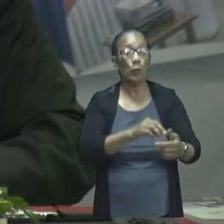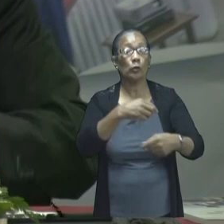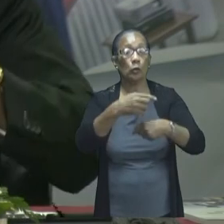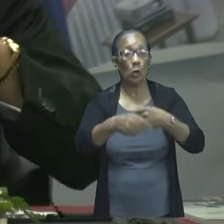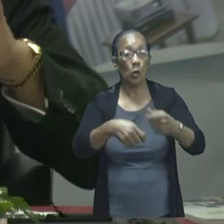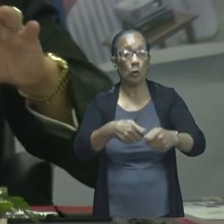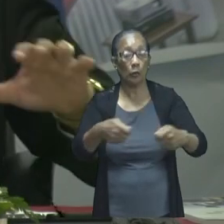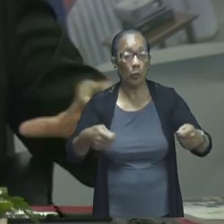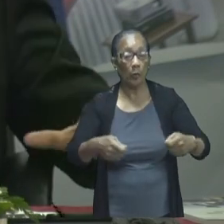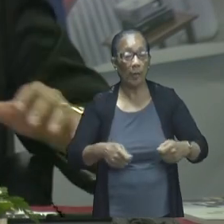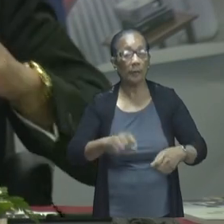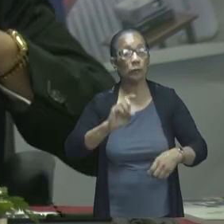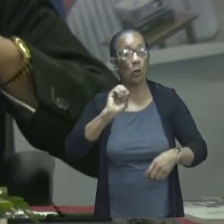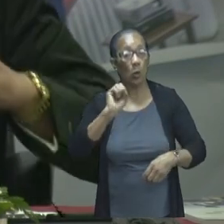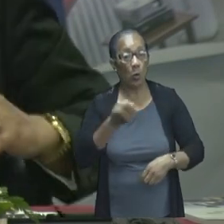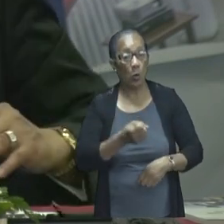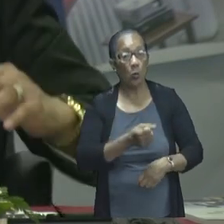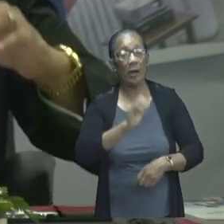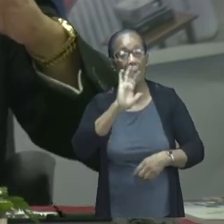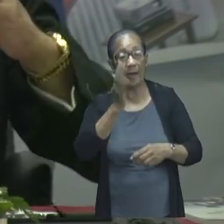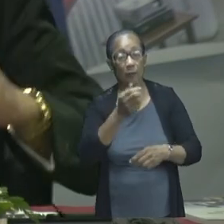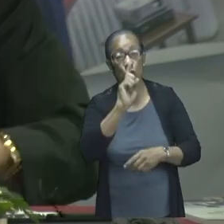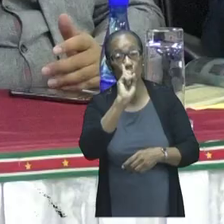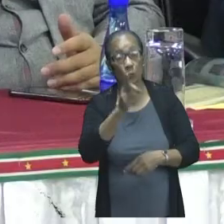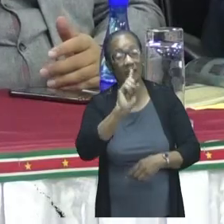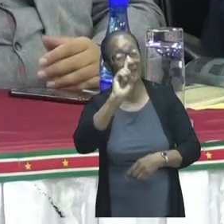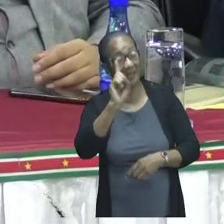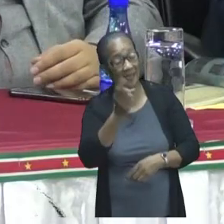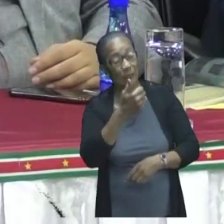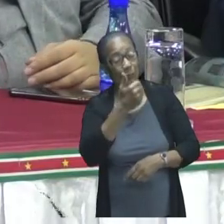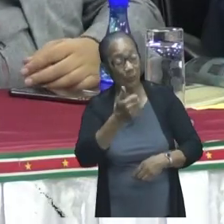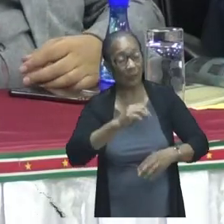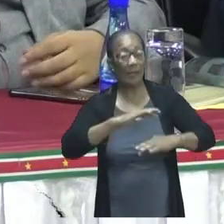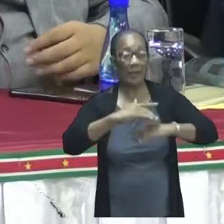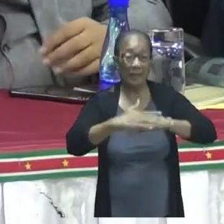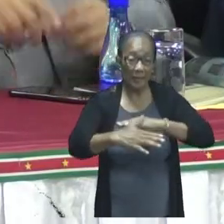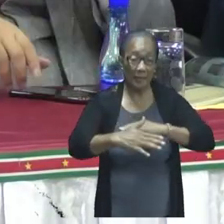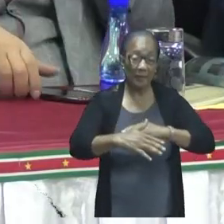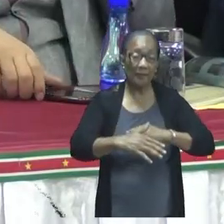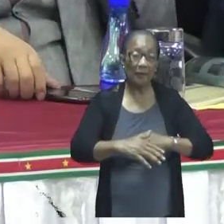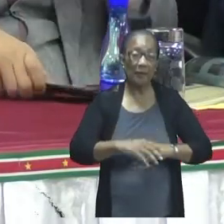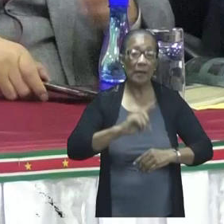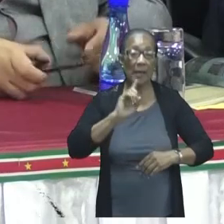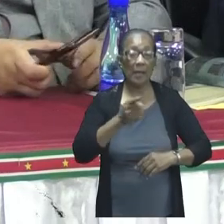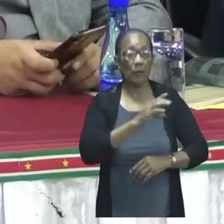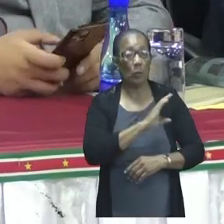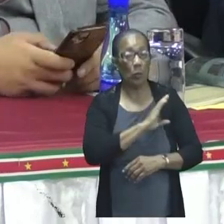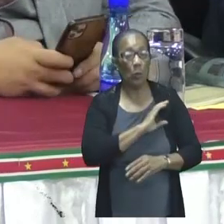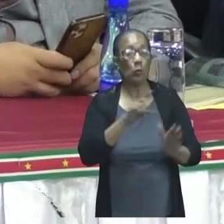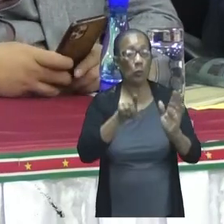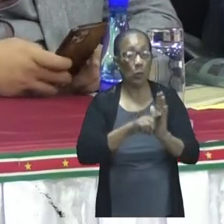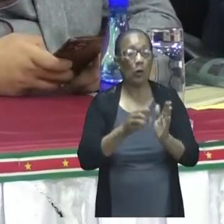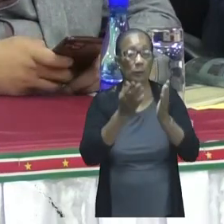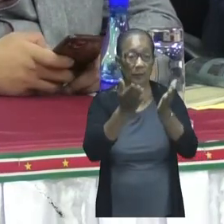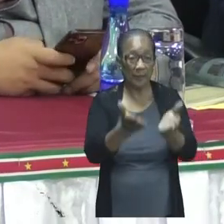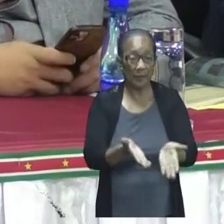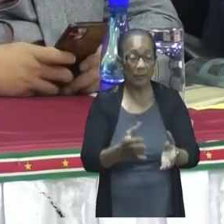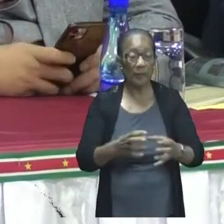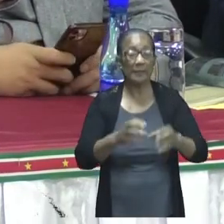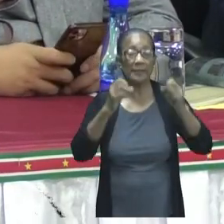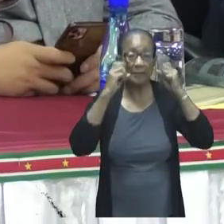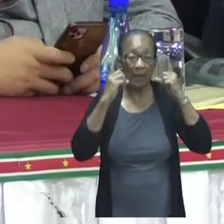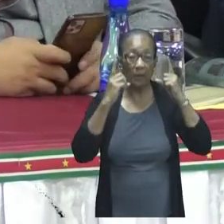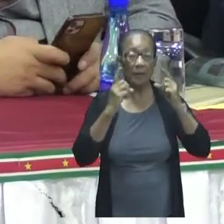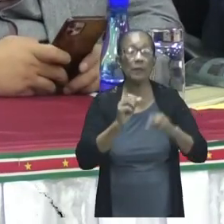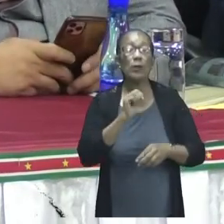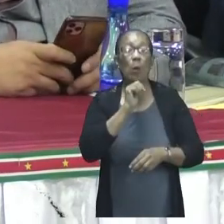ook een stukje regulerend op getraind kan worden maar ook een norm stellend op peuter je kan worden naar de samenleving